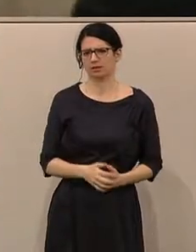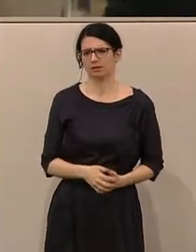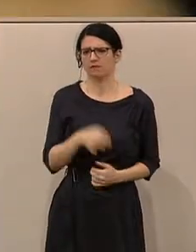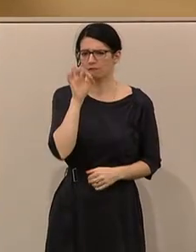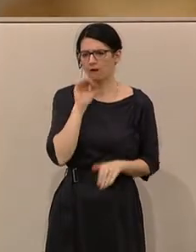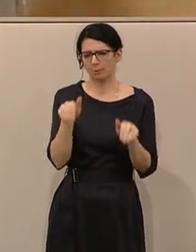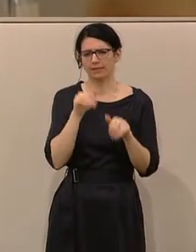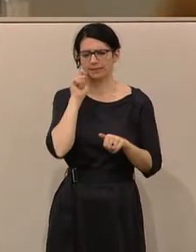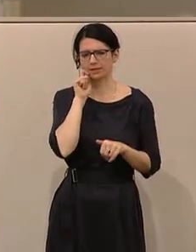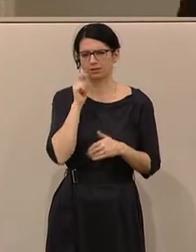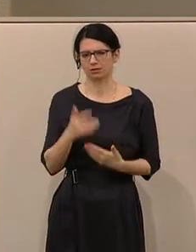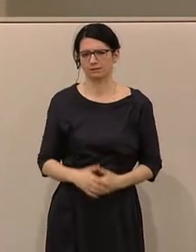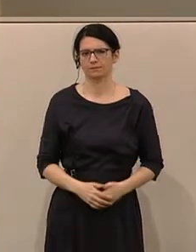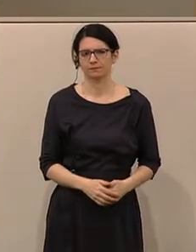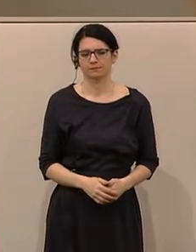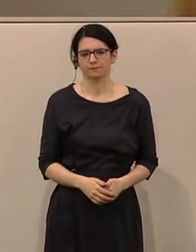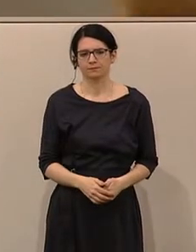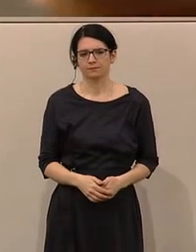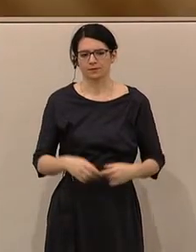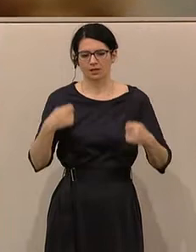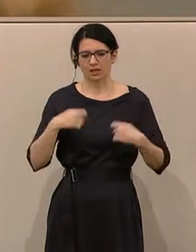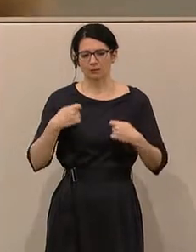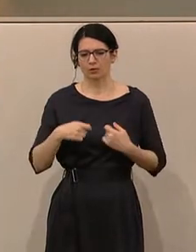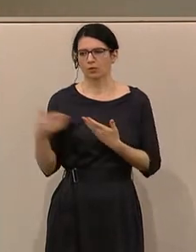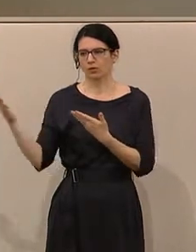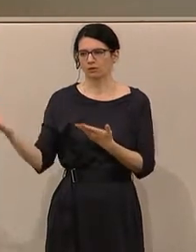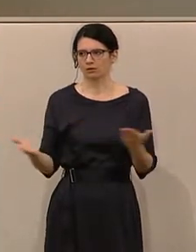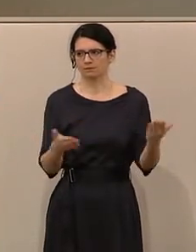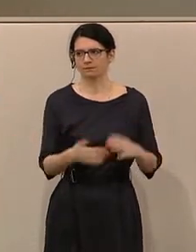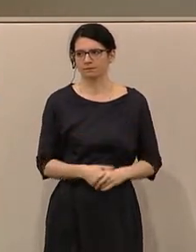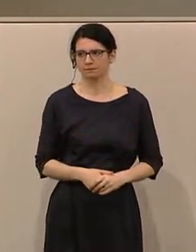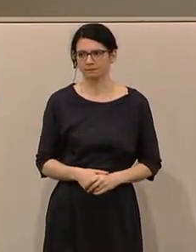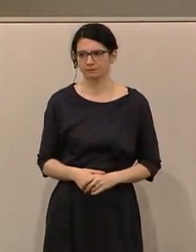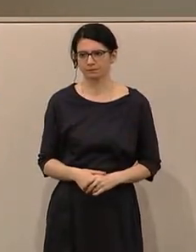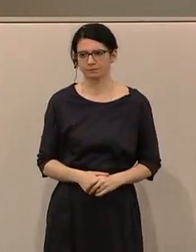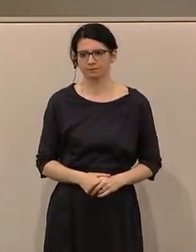Gabriele Heinisch-Hossek bedauert, dass das Budget im Vergleich zum Vorjahr um 500.000 Euro